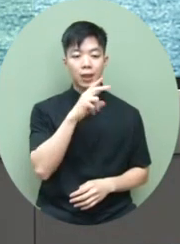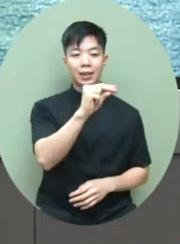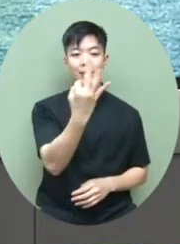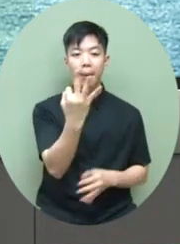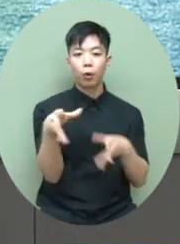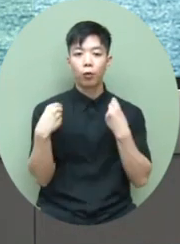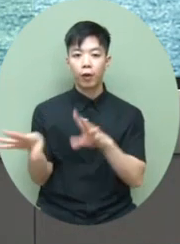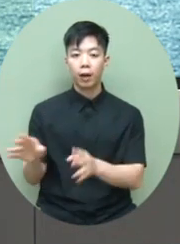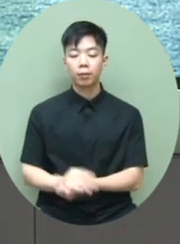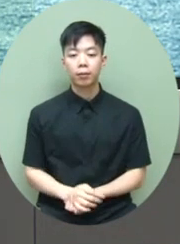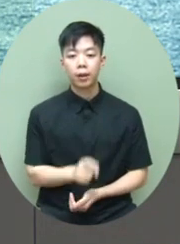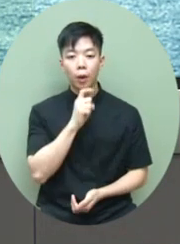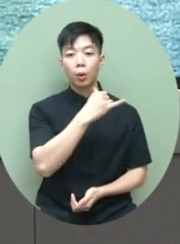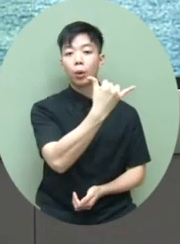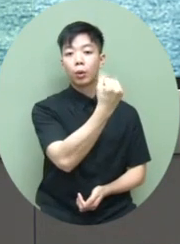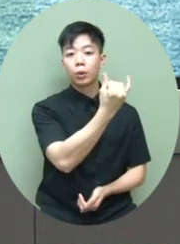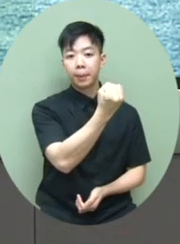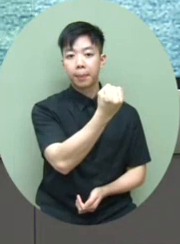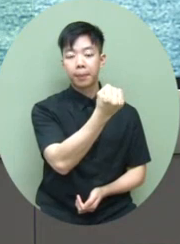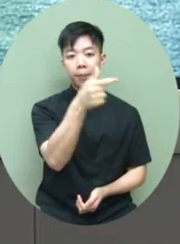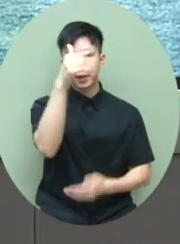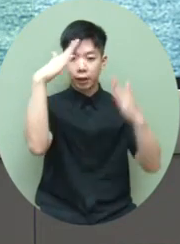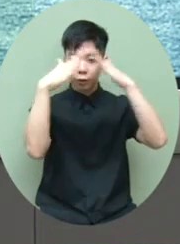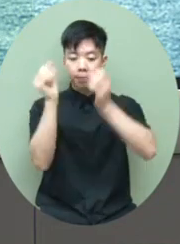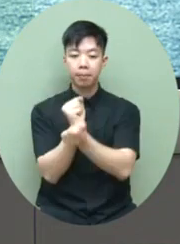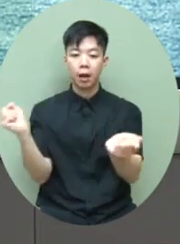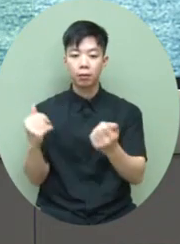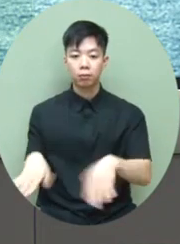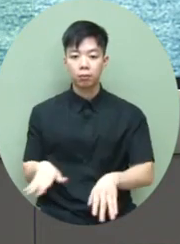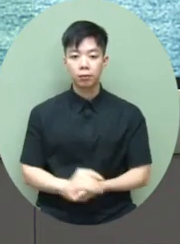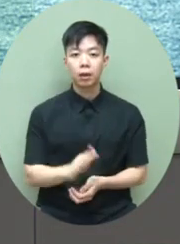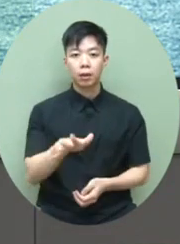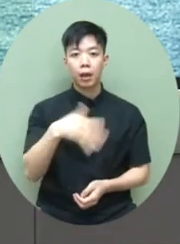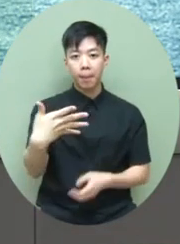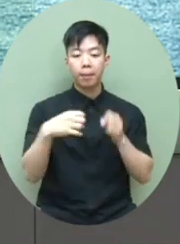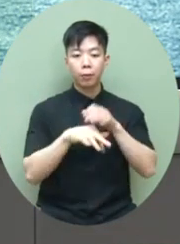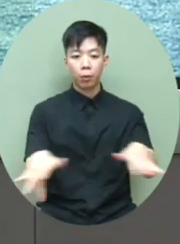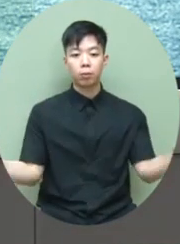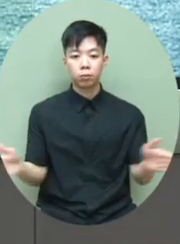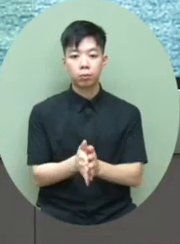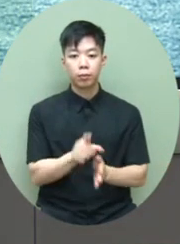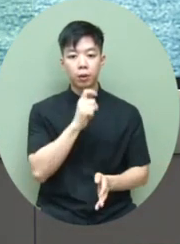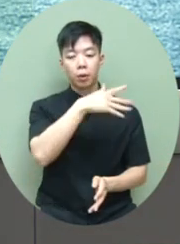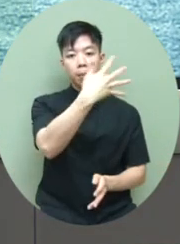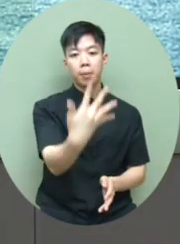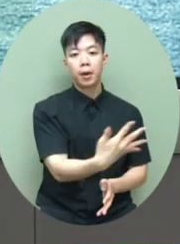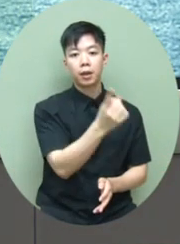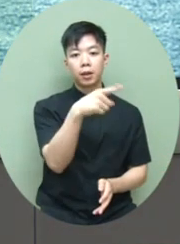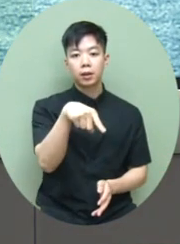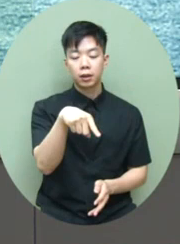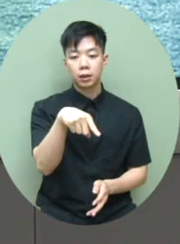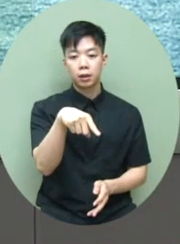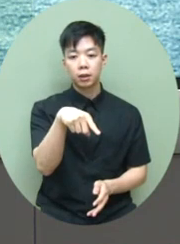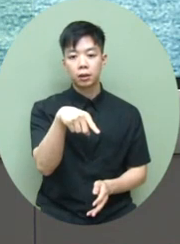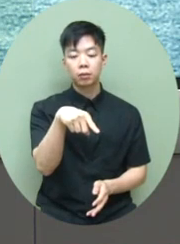復，當中咧就包括60名嘅病人出院。咁第五波嘅疫情至今咧有